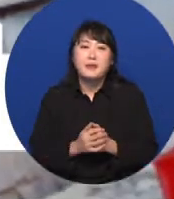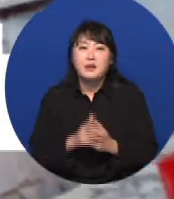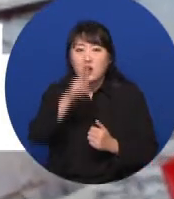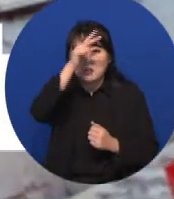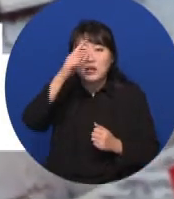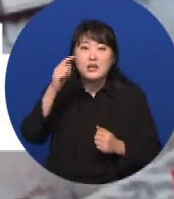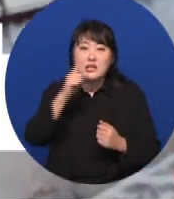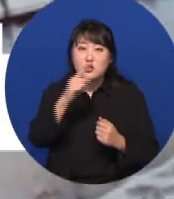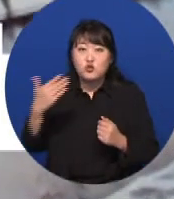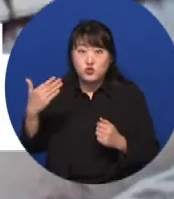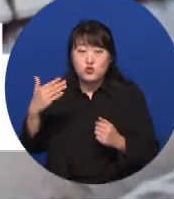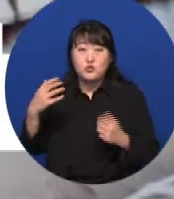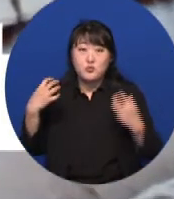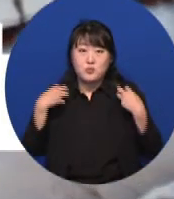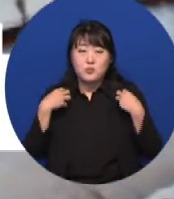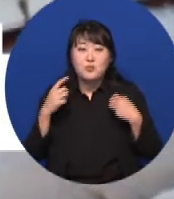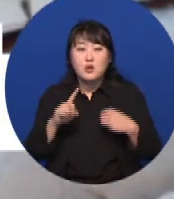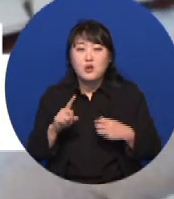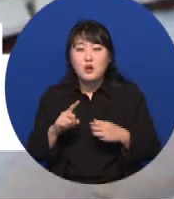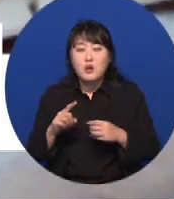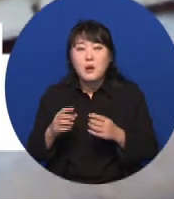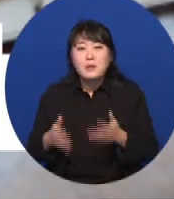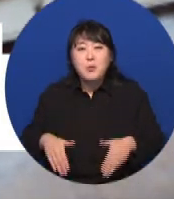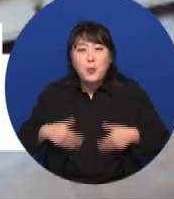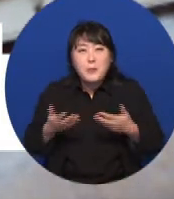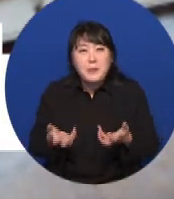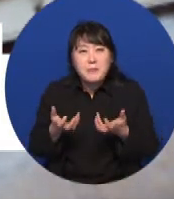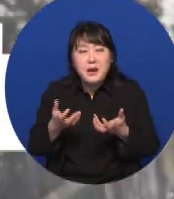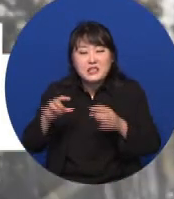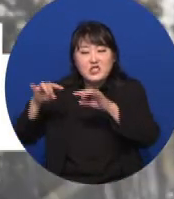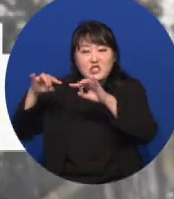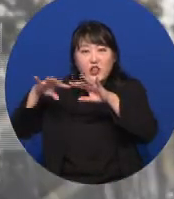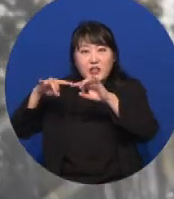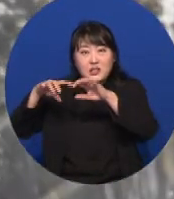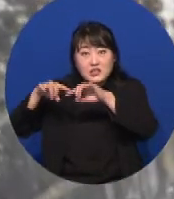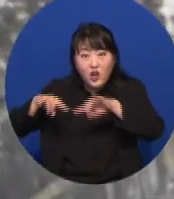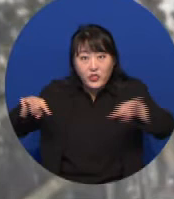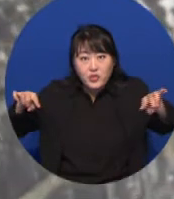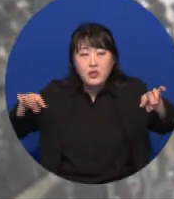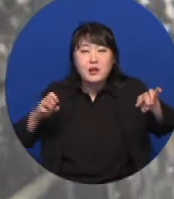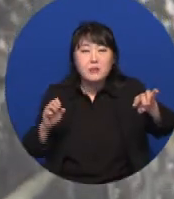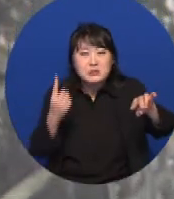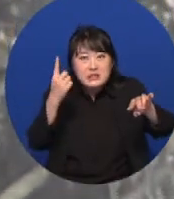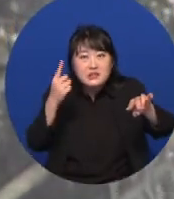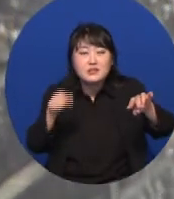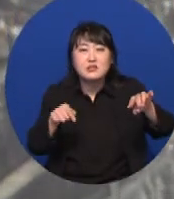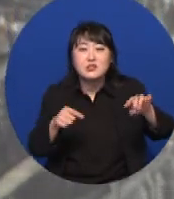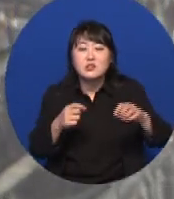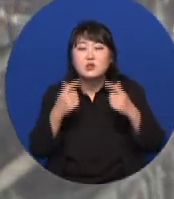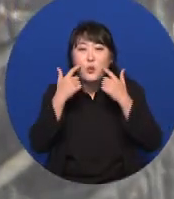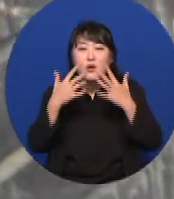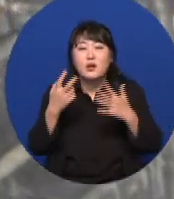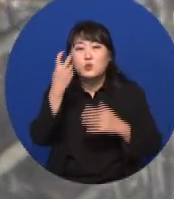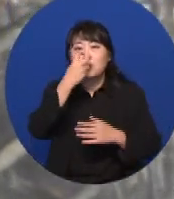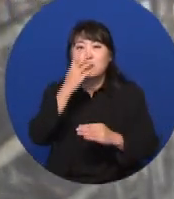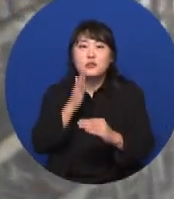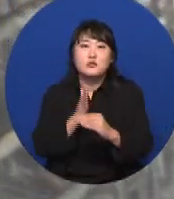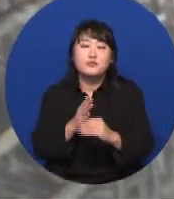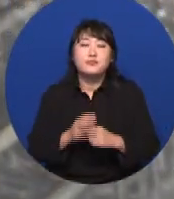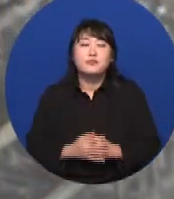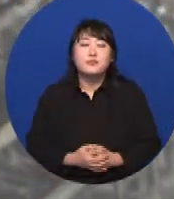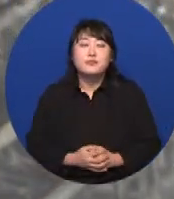경찰과 소방당국은 보온 등과 연결된 전 손에서 처음 불이 난 것으로 보고 정확한 화재 원인을 조사하고